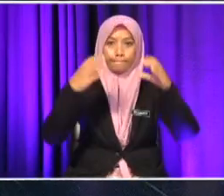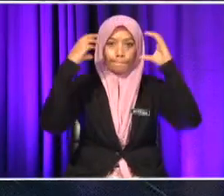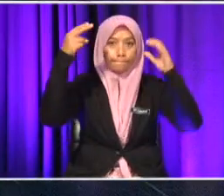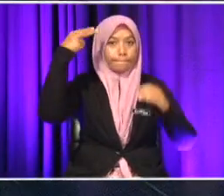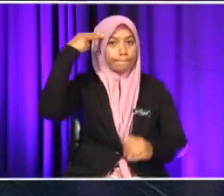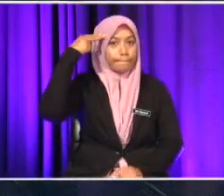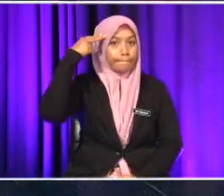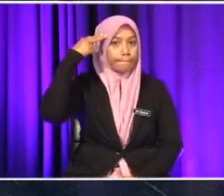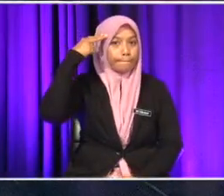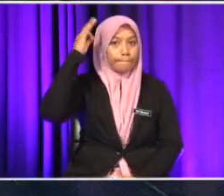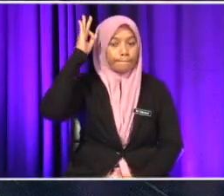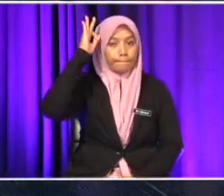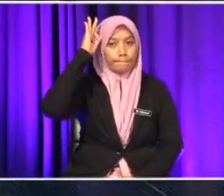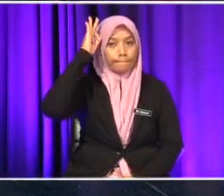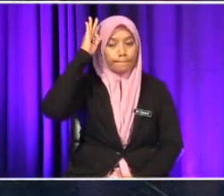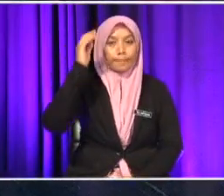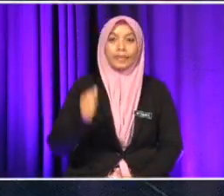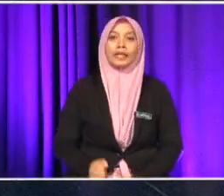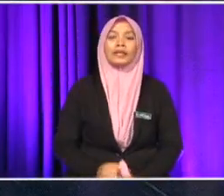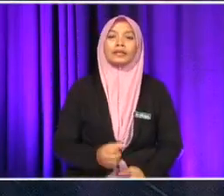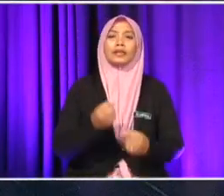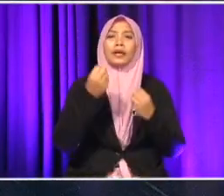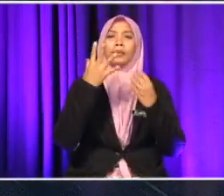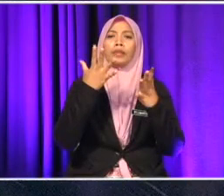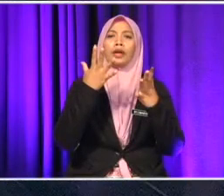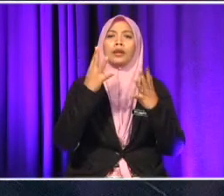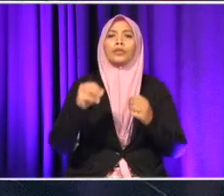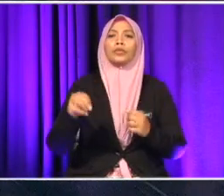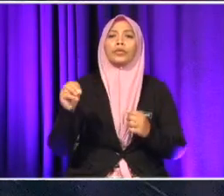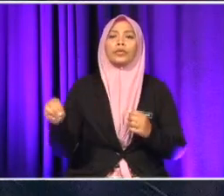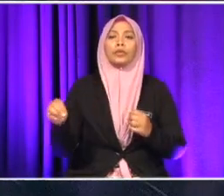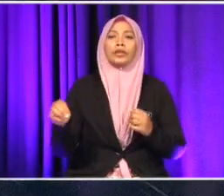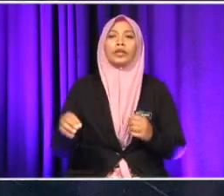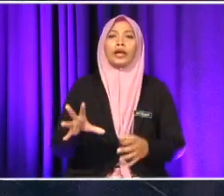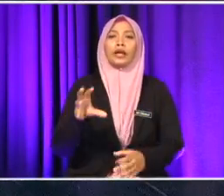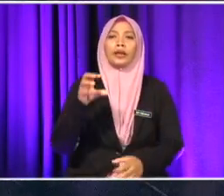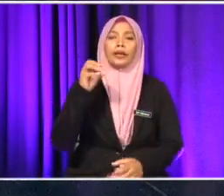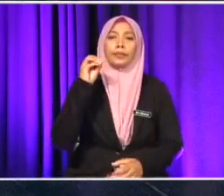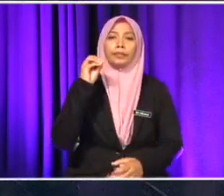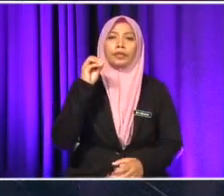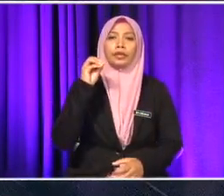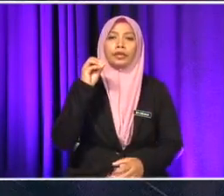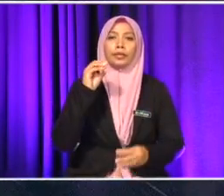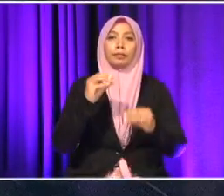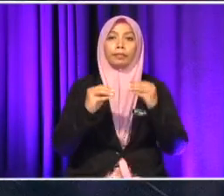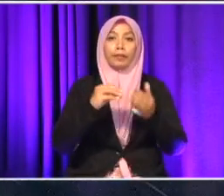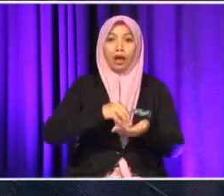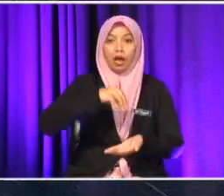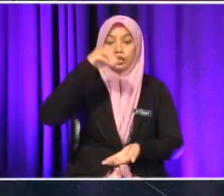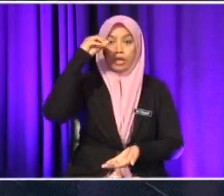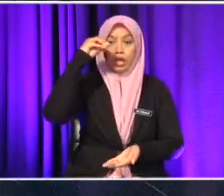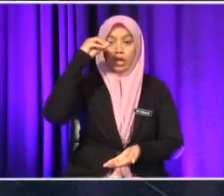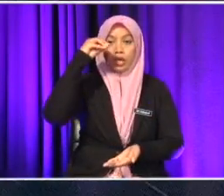ramai murid-murid yang mengambil mata pelajaran eh pengajian keusahawan ini mereka agak bening agak pening ah